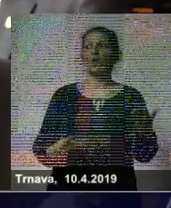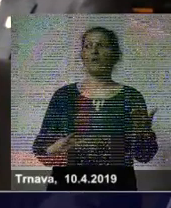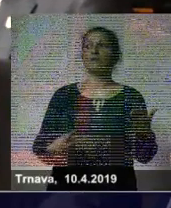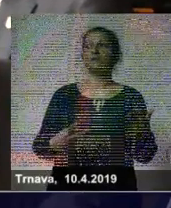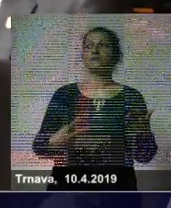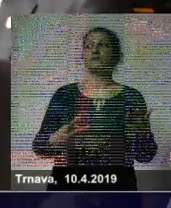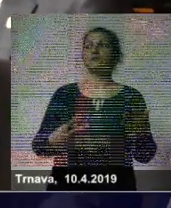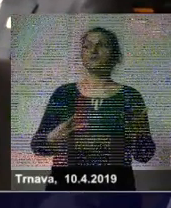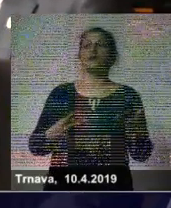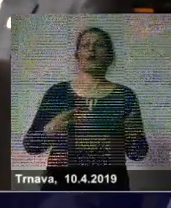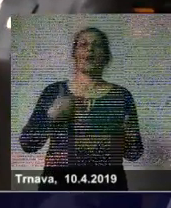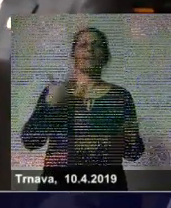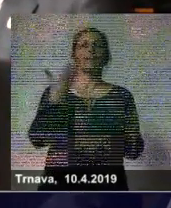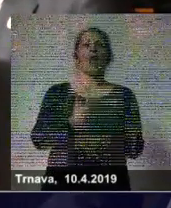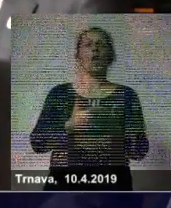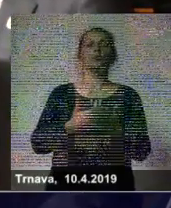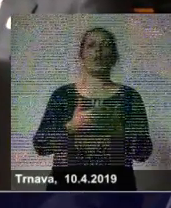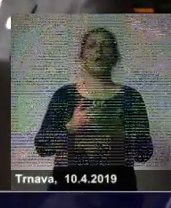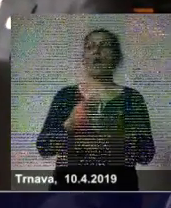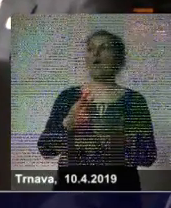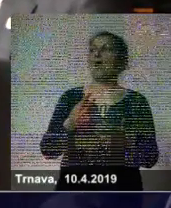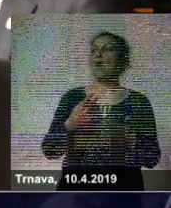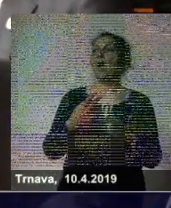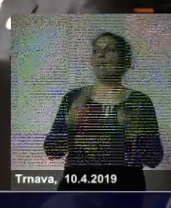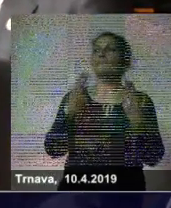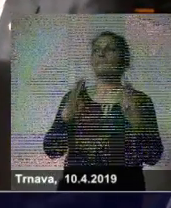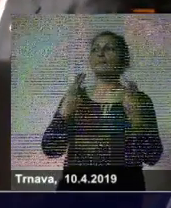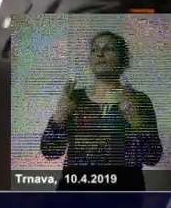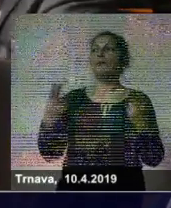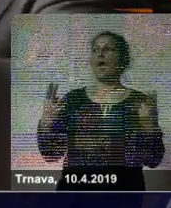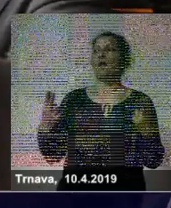predloženia majetkových priznaní predsedom a poslancami